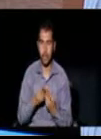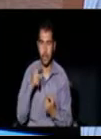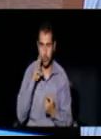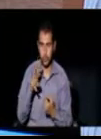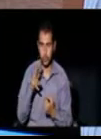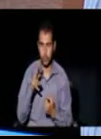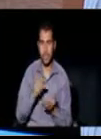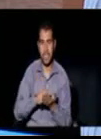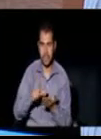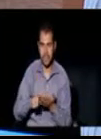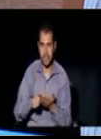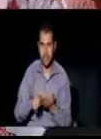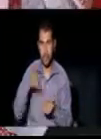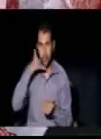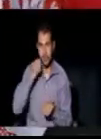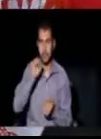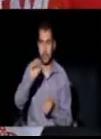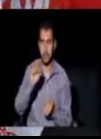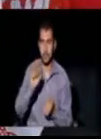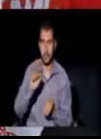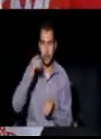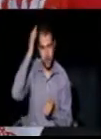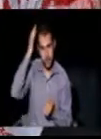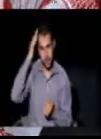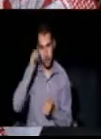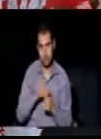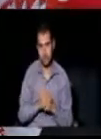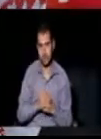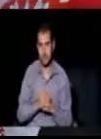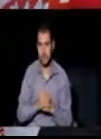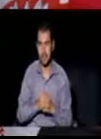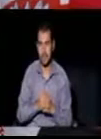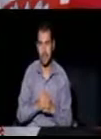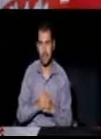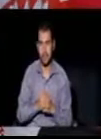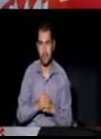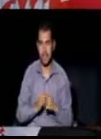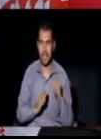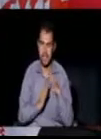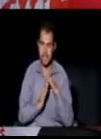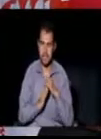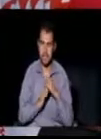شرفتونا النهارده وعلى راسنا من فوق ومعلش سامحونا في تقصيرنا.